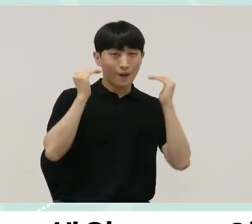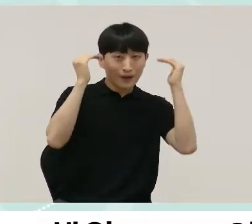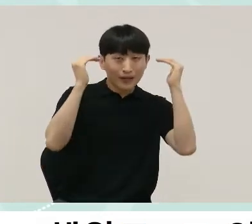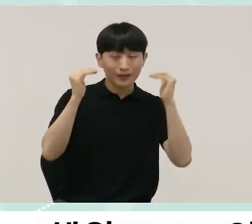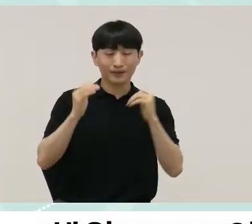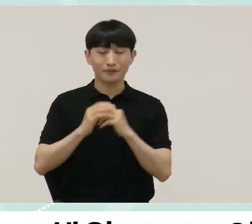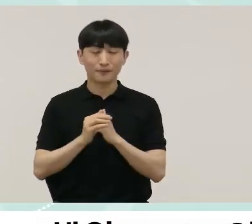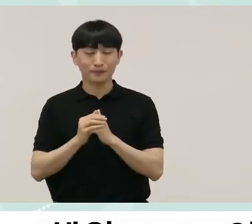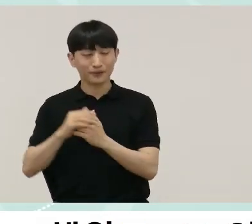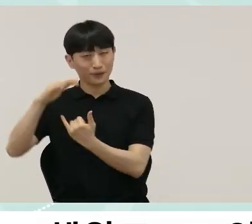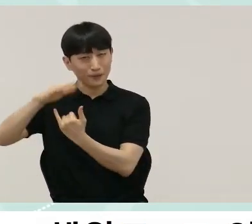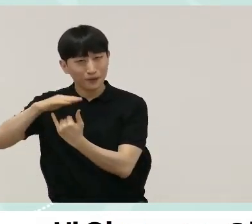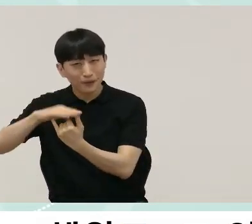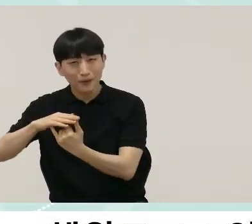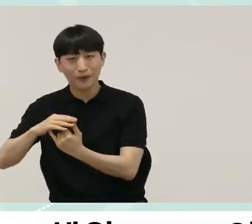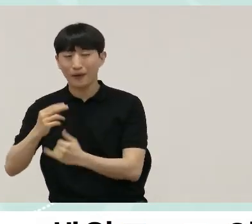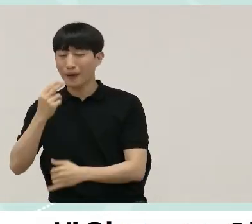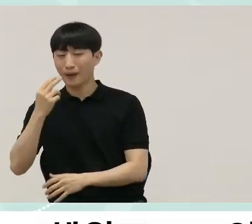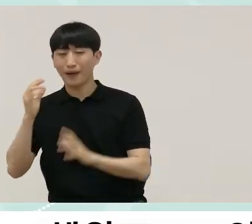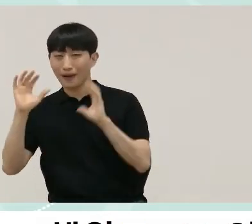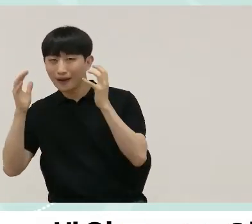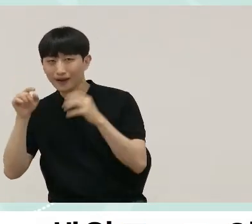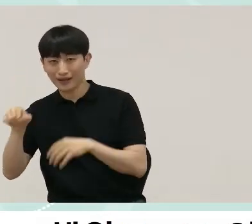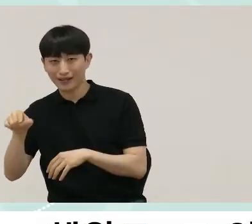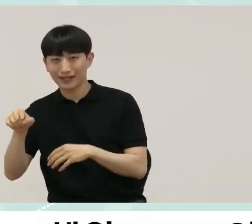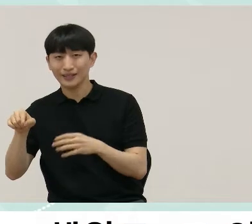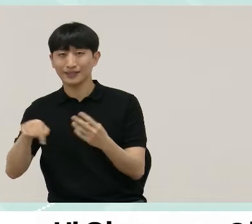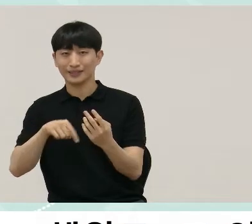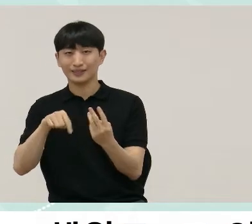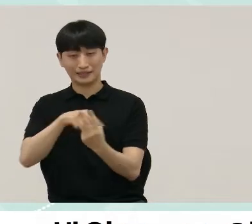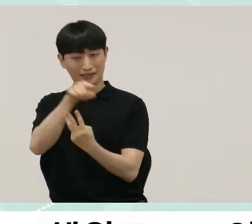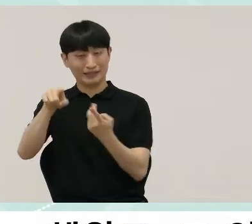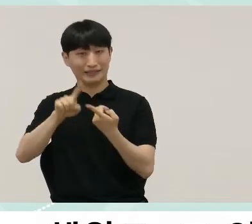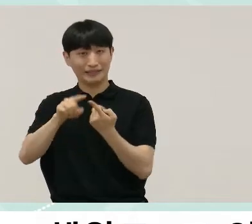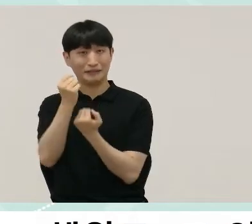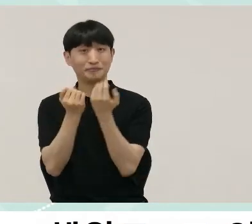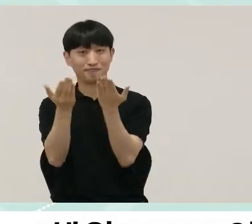따라 어떤 결과가 나오는지 한번 보도록 하겠습니다.